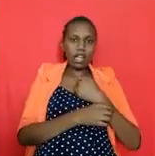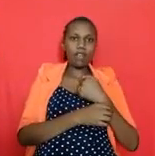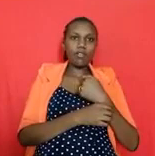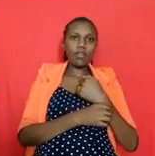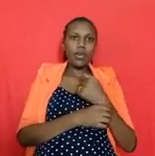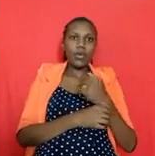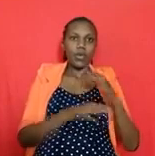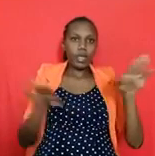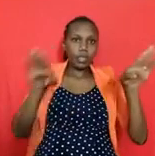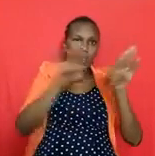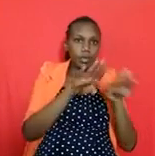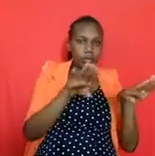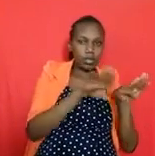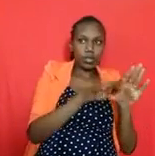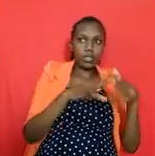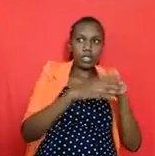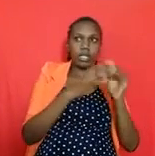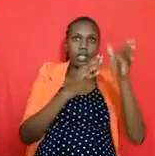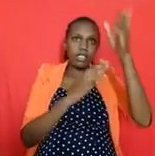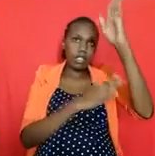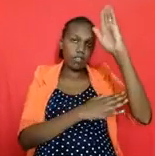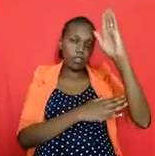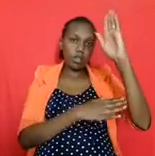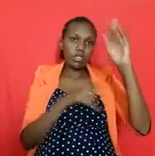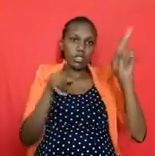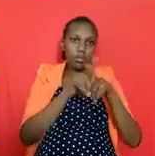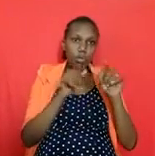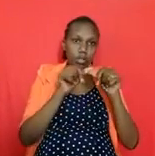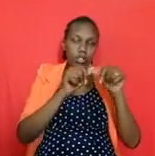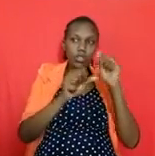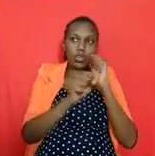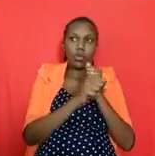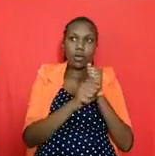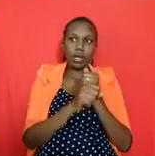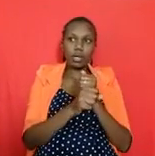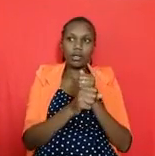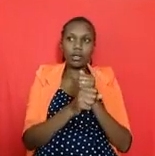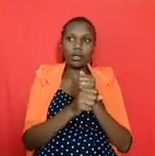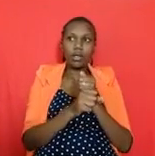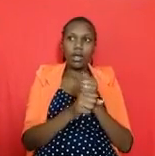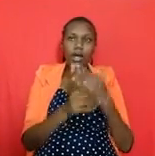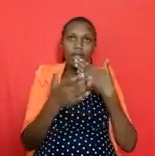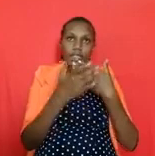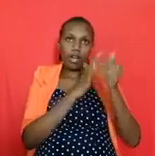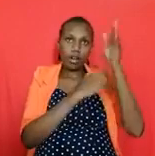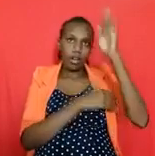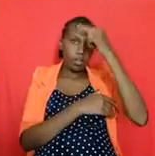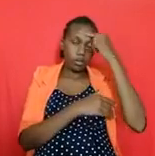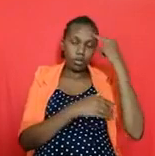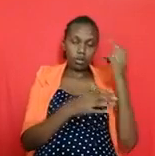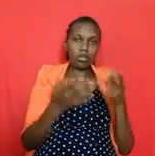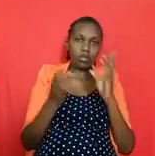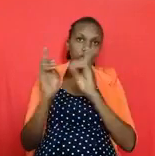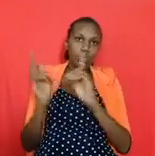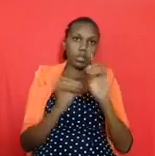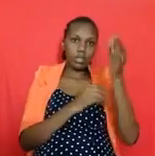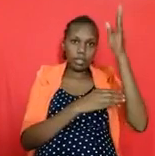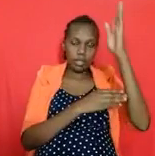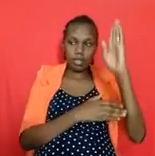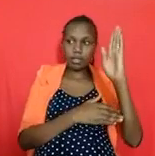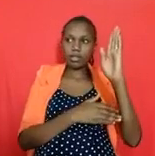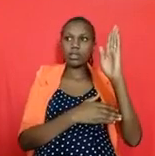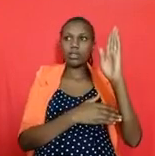ni ithwe twahingeire mesi we urari okay ukiruta wira waku kagosha gai ni tondu wa mawiko make